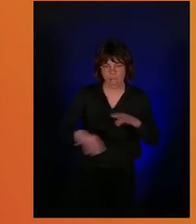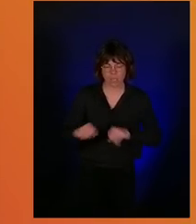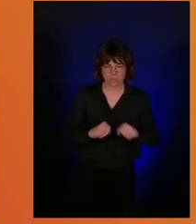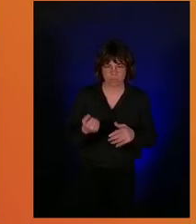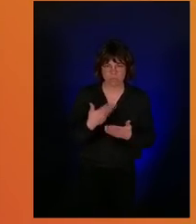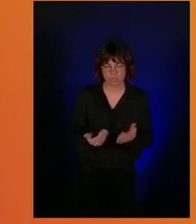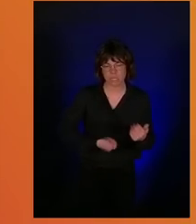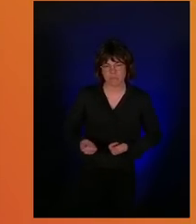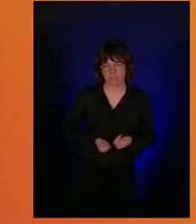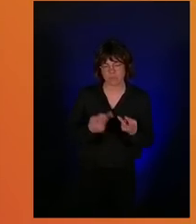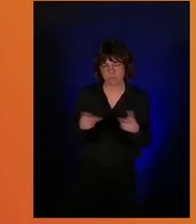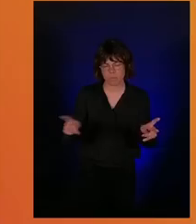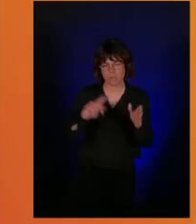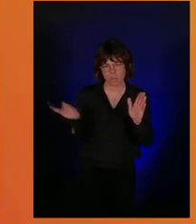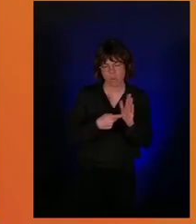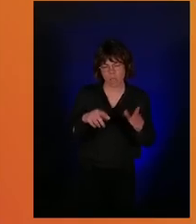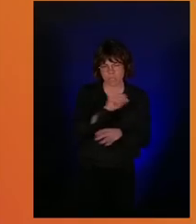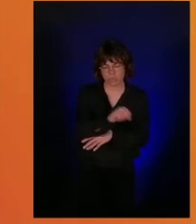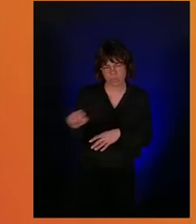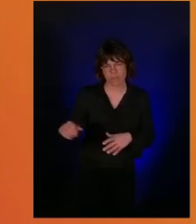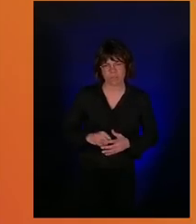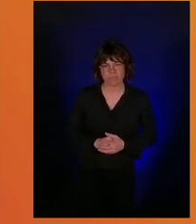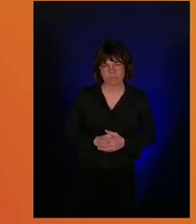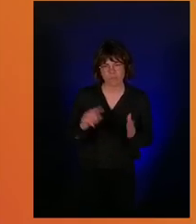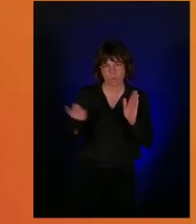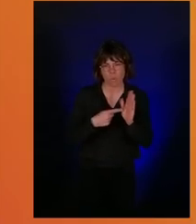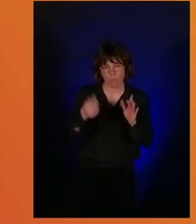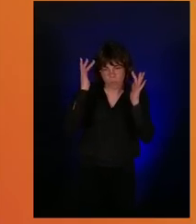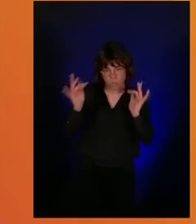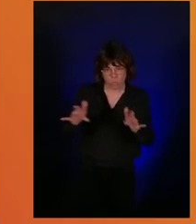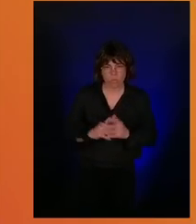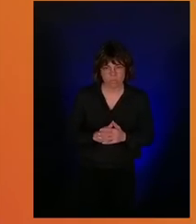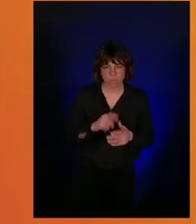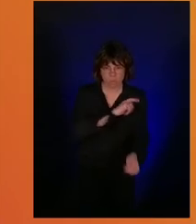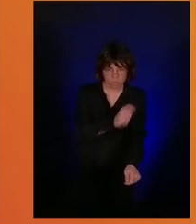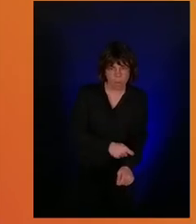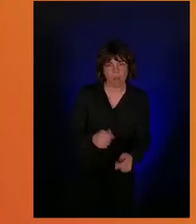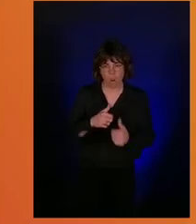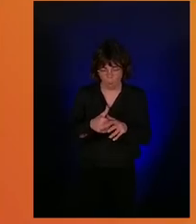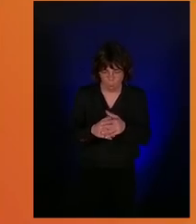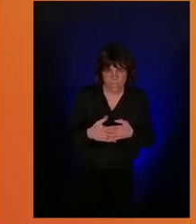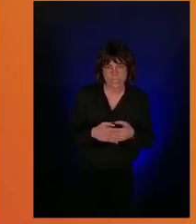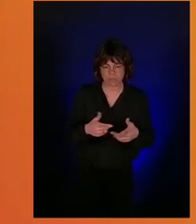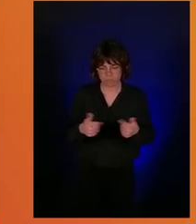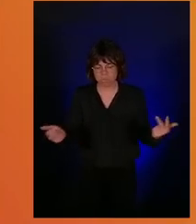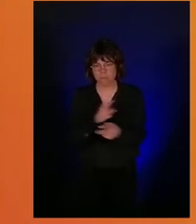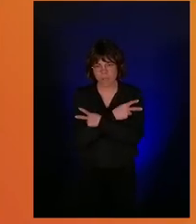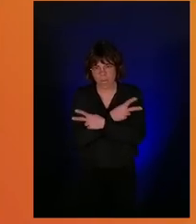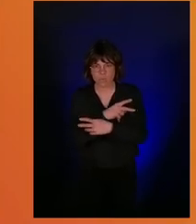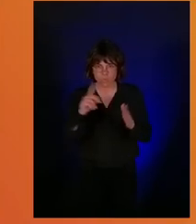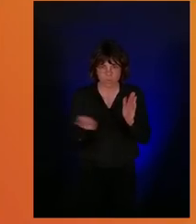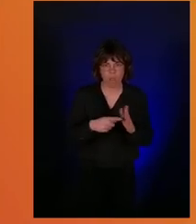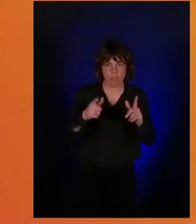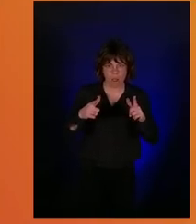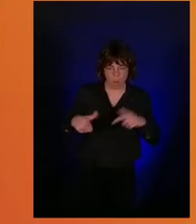services publics, le droit à la sécurité sociale, le droit à la culture, au sport, loisirs, aux vacances, le droit au